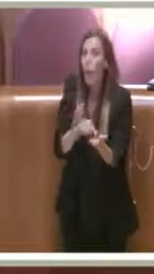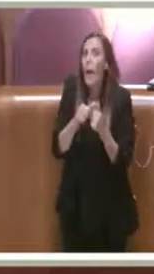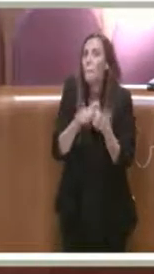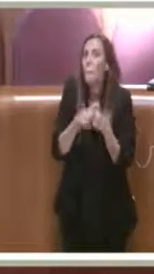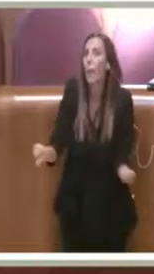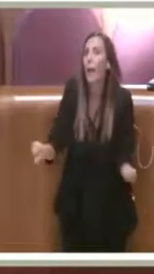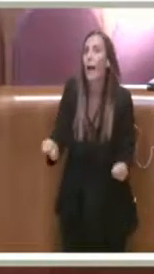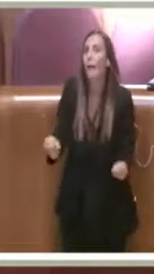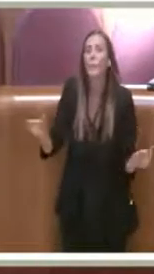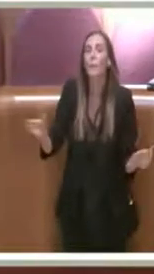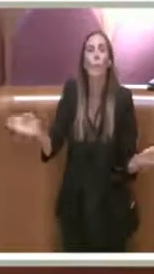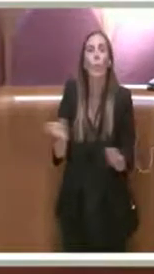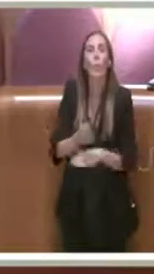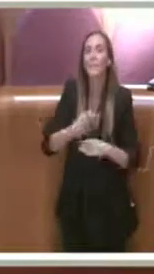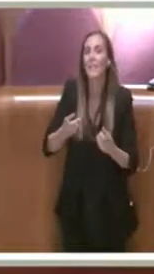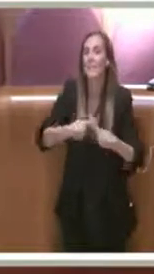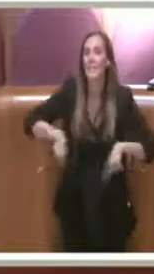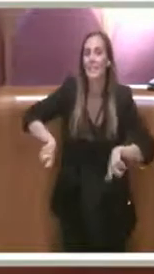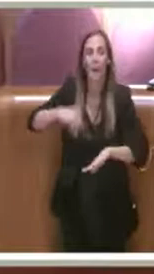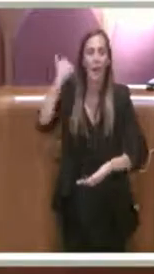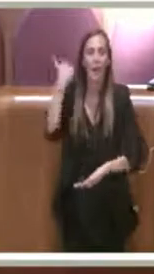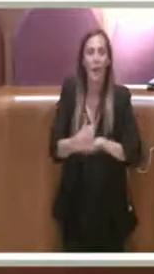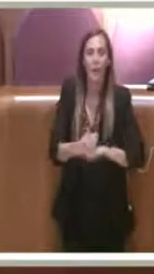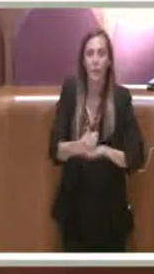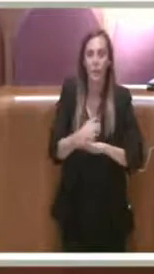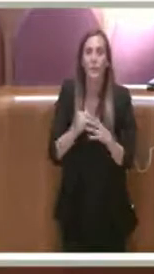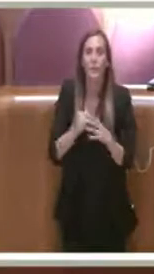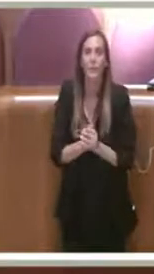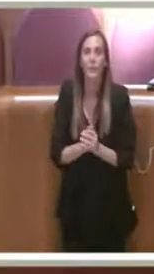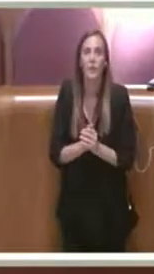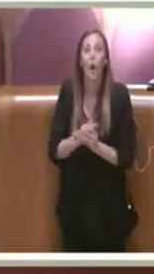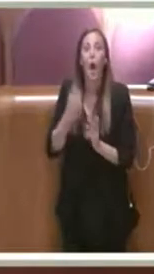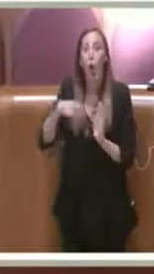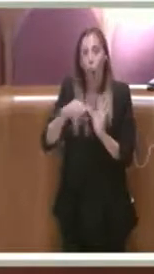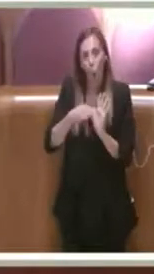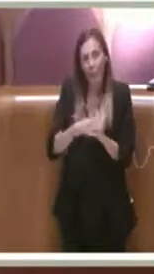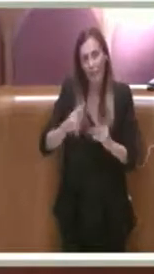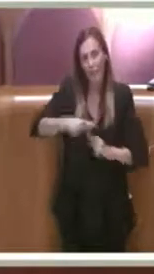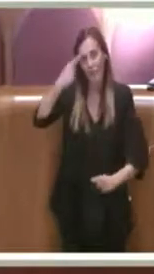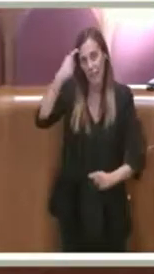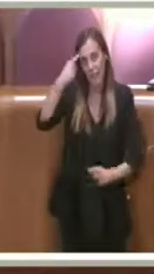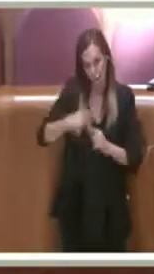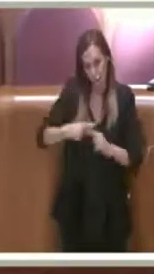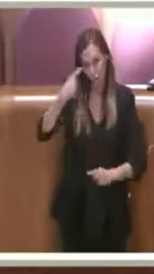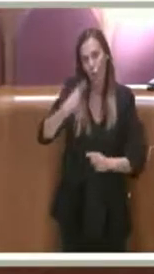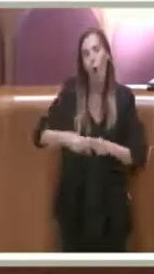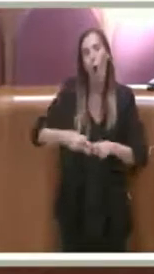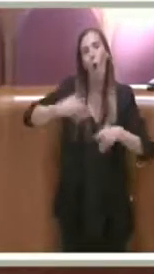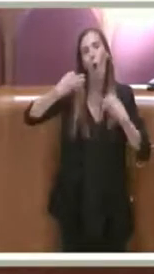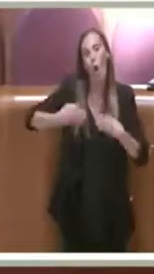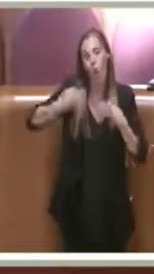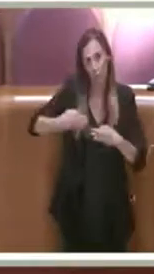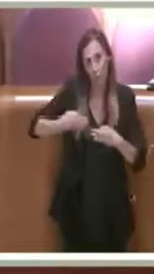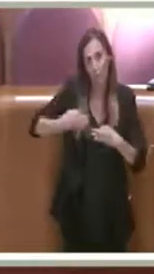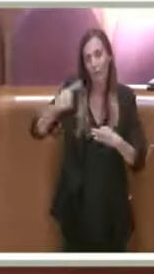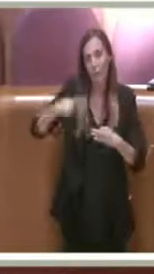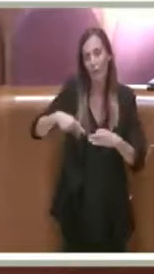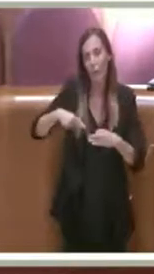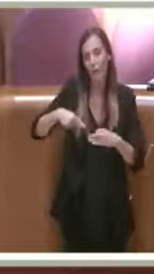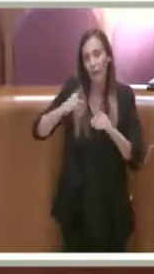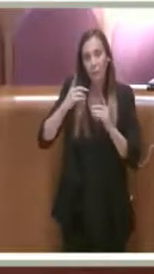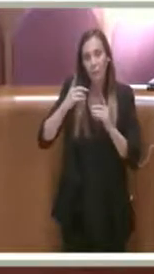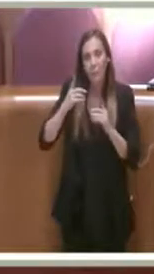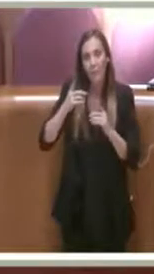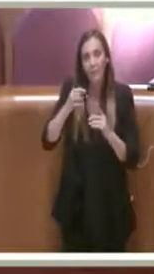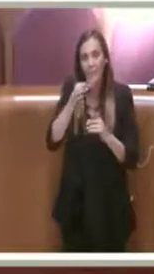assemblea capitolina. Per quanto riguarda anche gli ordini del giorno, sono stati resi coerenti con la natura data dal regolamento. Ricordiamo che